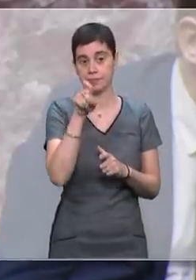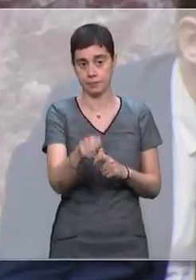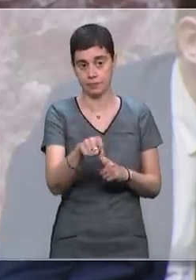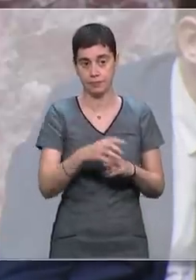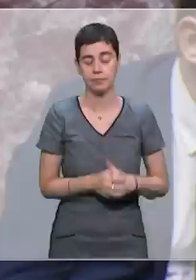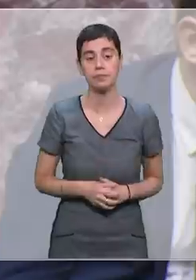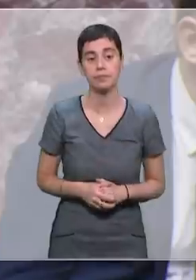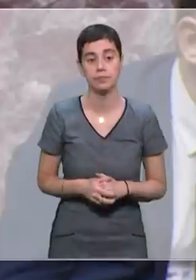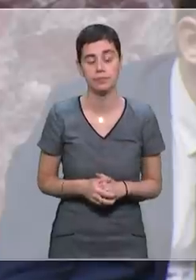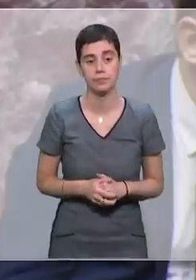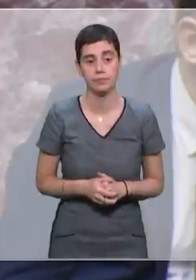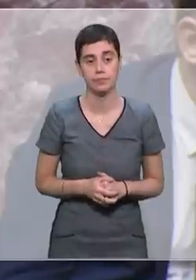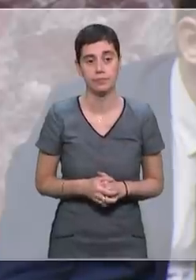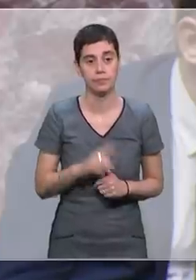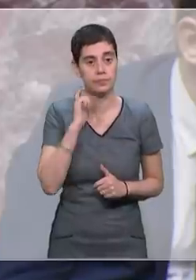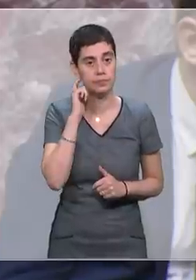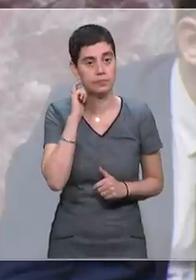groupe écologiste.